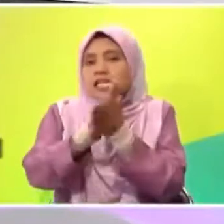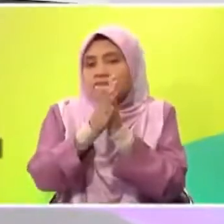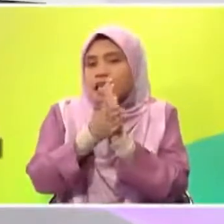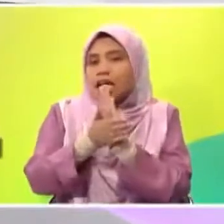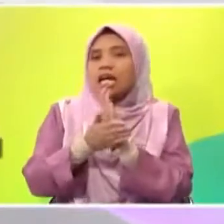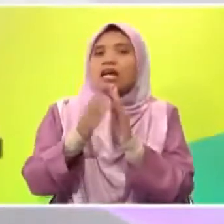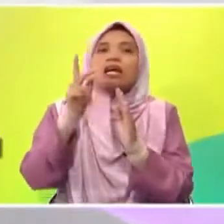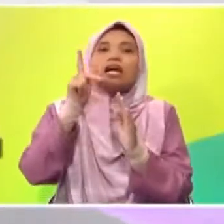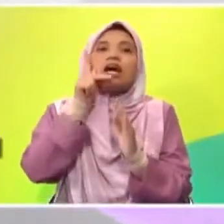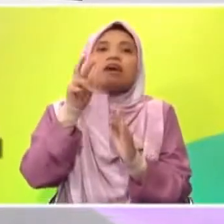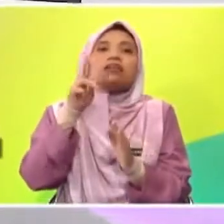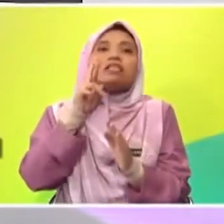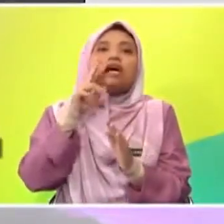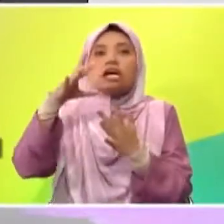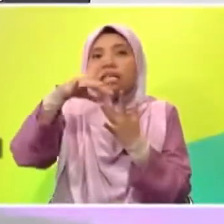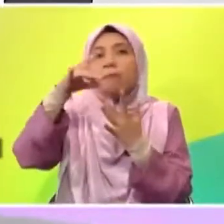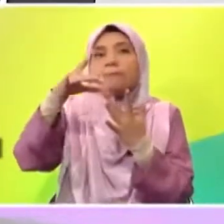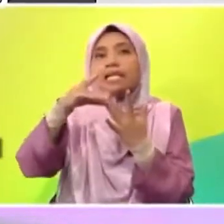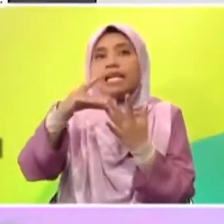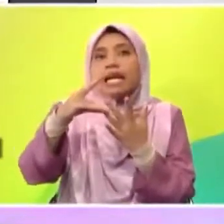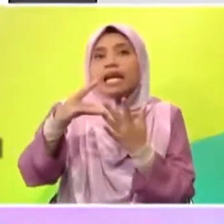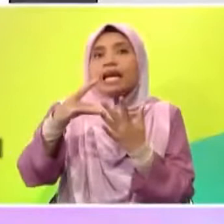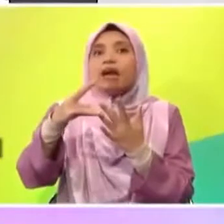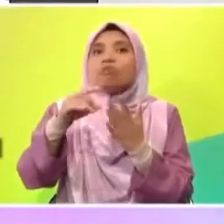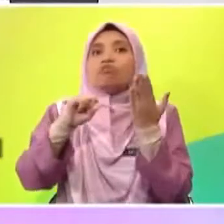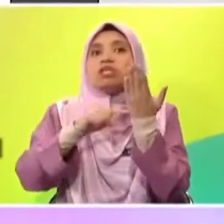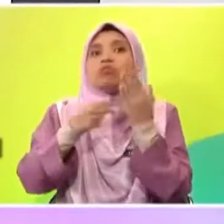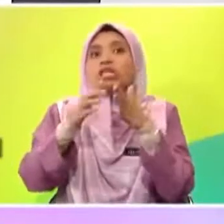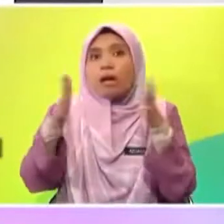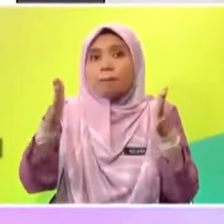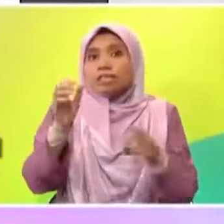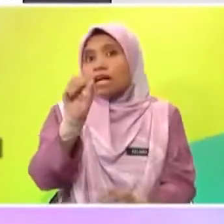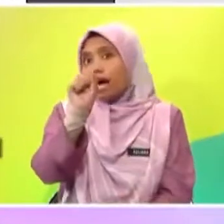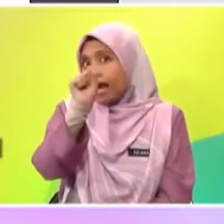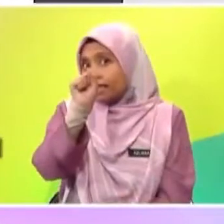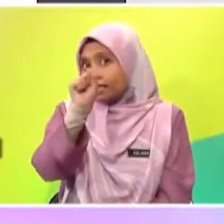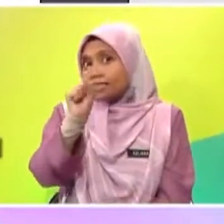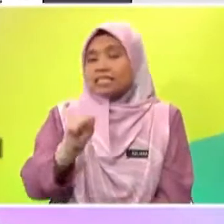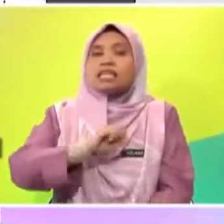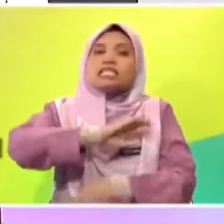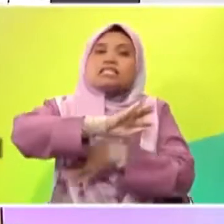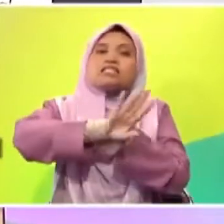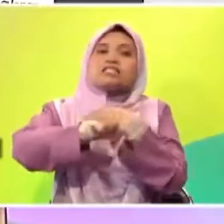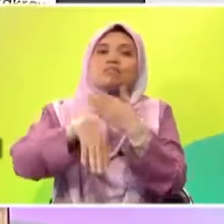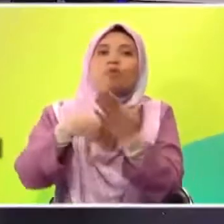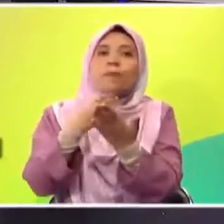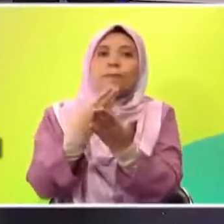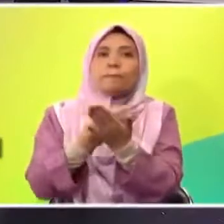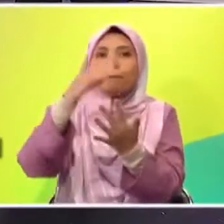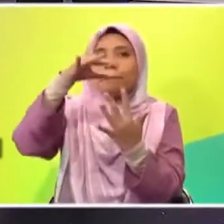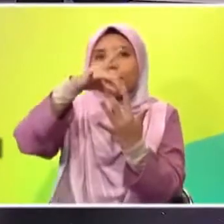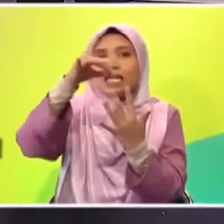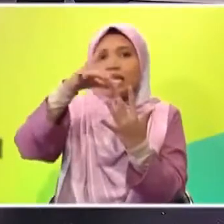kyulhae picek gua memang sesulit aku tak pernah absen semua